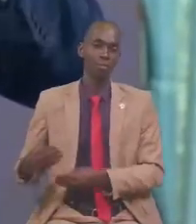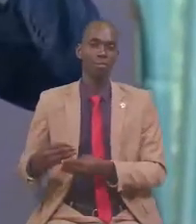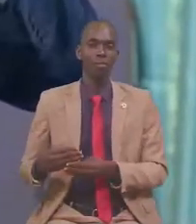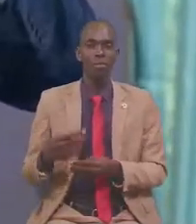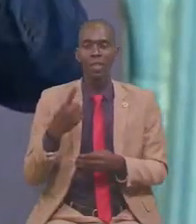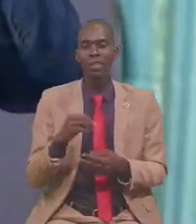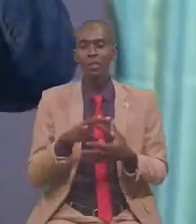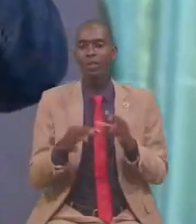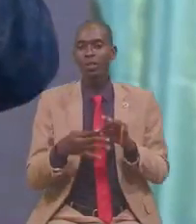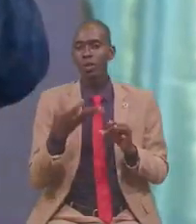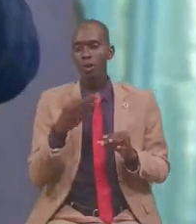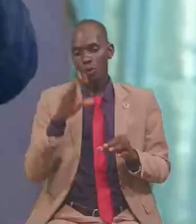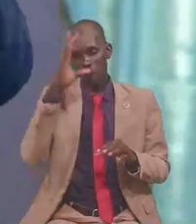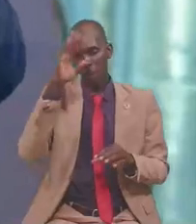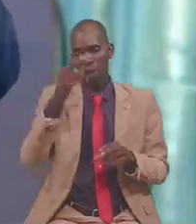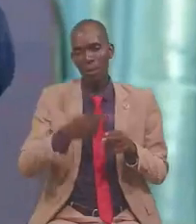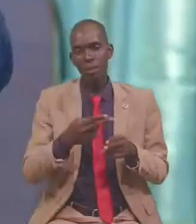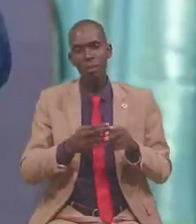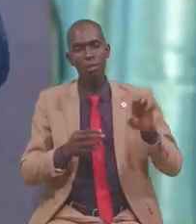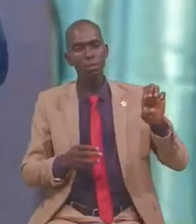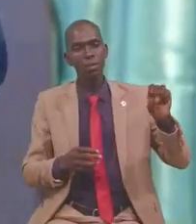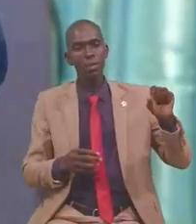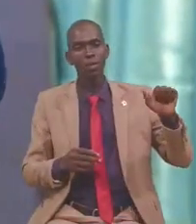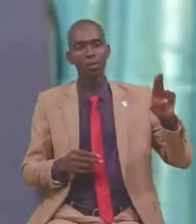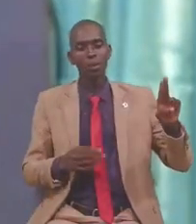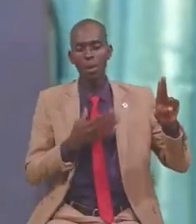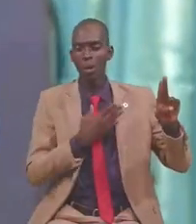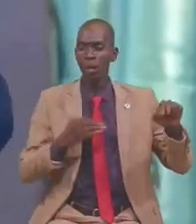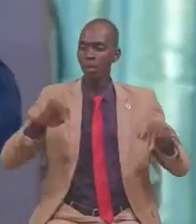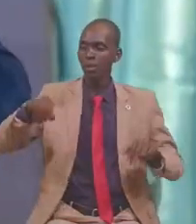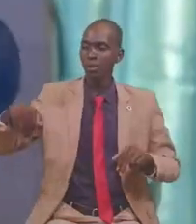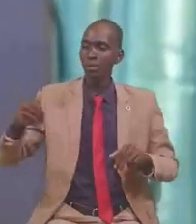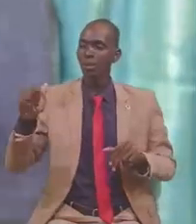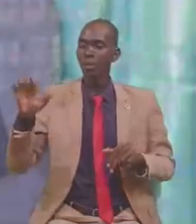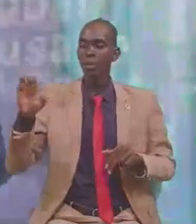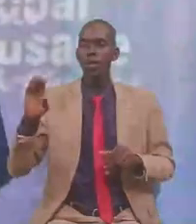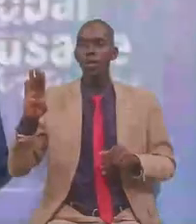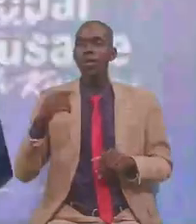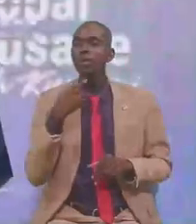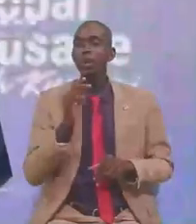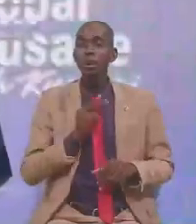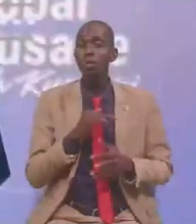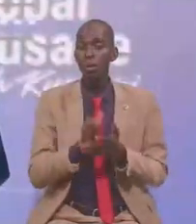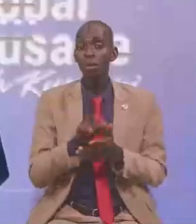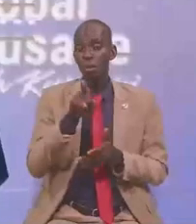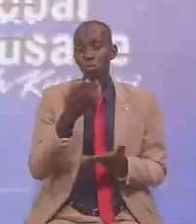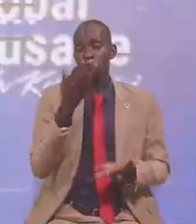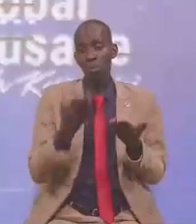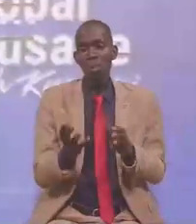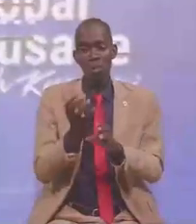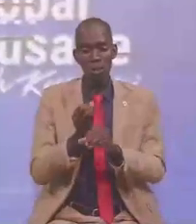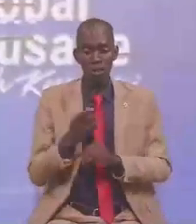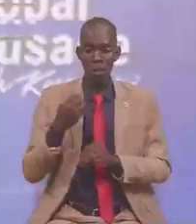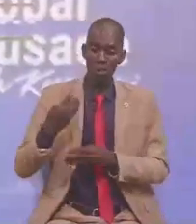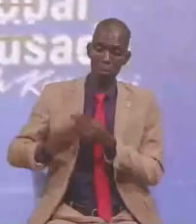chose de garder le droit d'aînesse. Vous connaissez l'histoire de Jacob et de Esaü. Nous dit qu'on peut